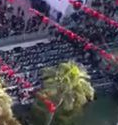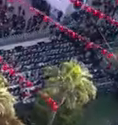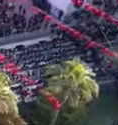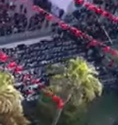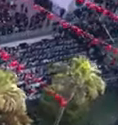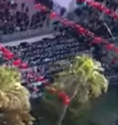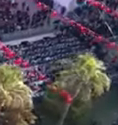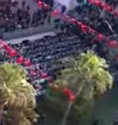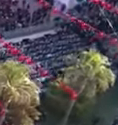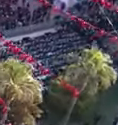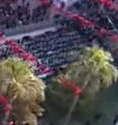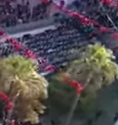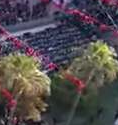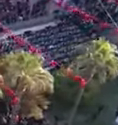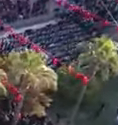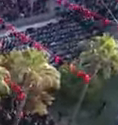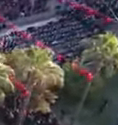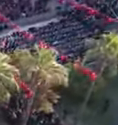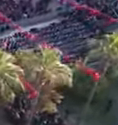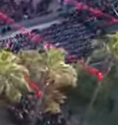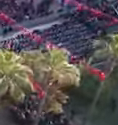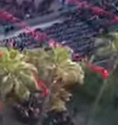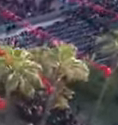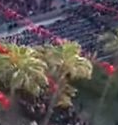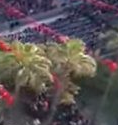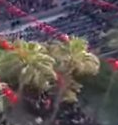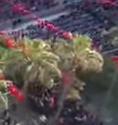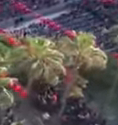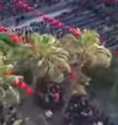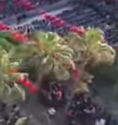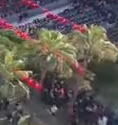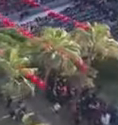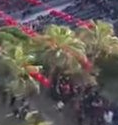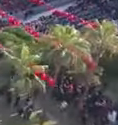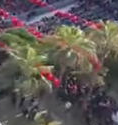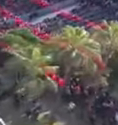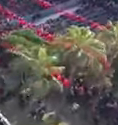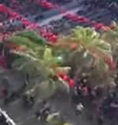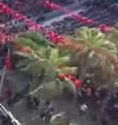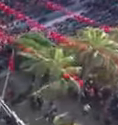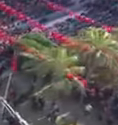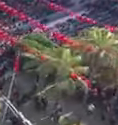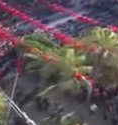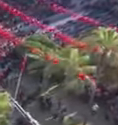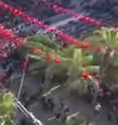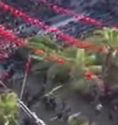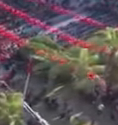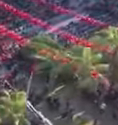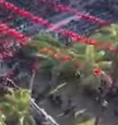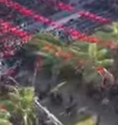Mersin uygarlık kenti. Medeniyetlerin beşiği. En kadim kültürlerin beşiği